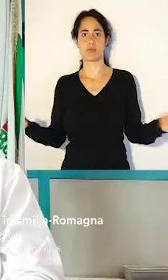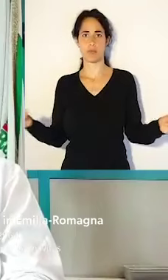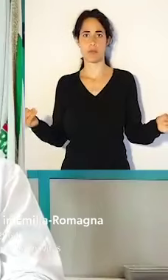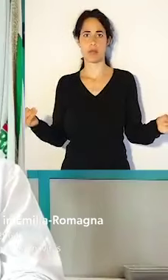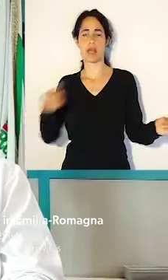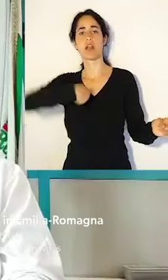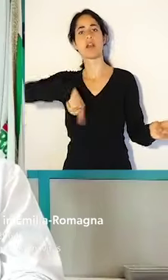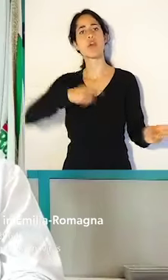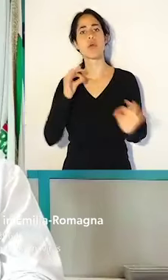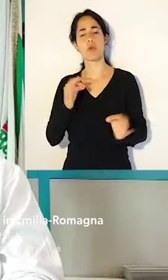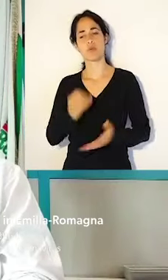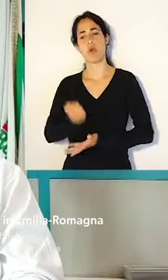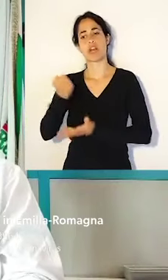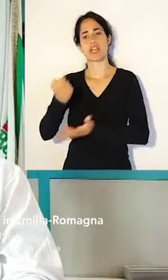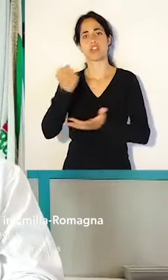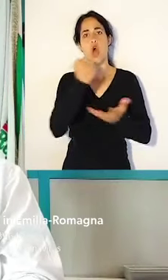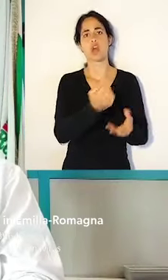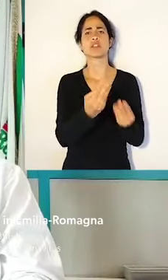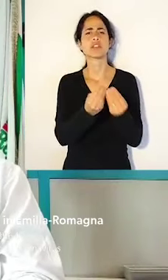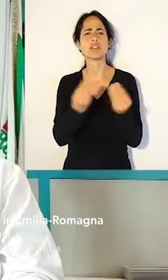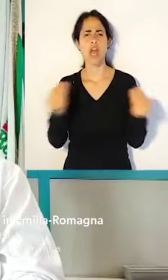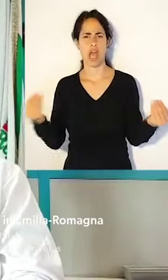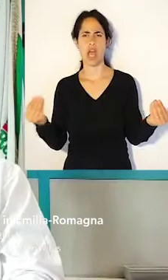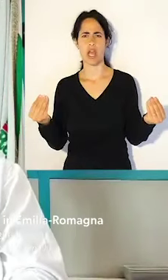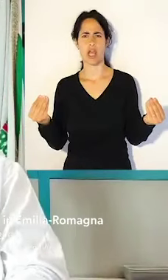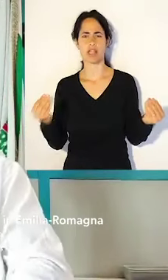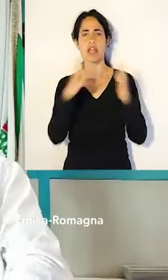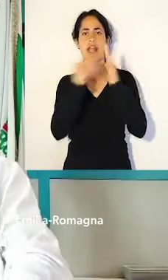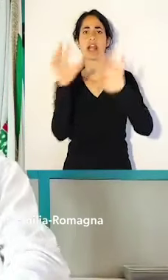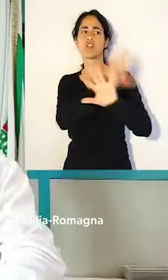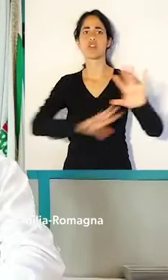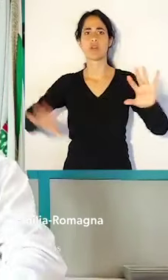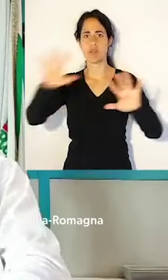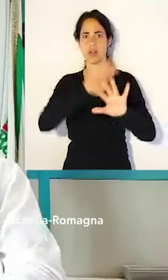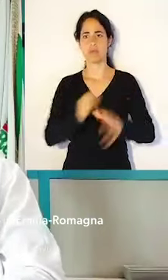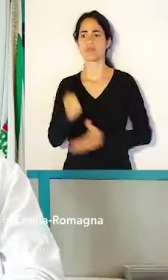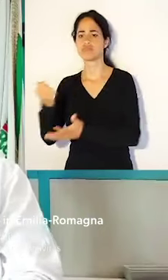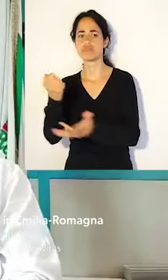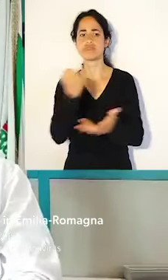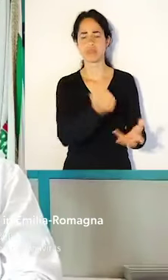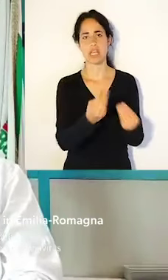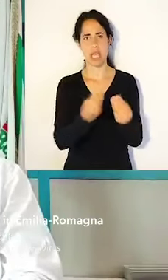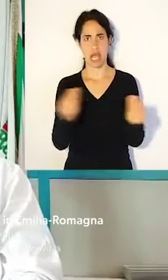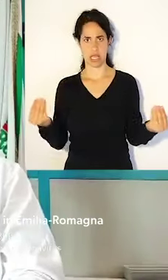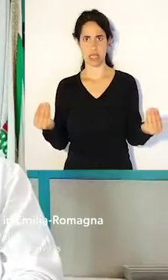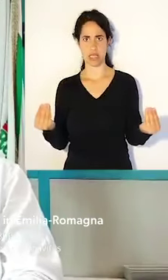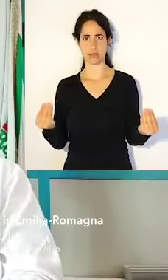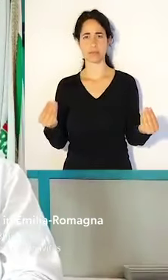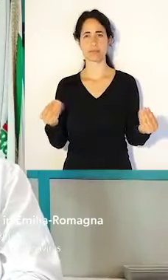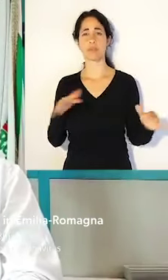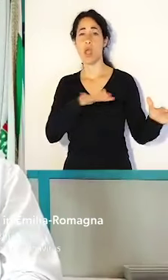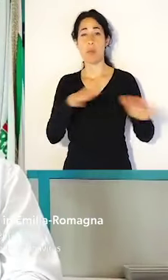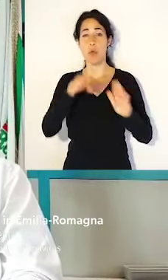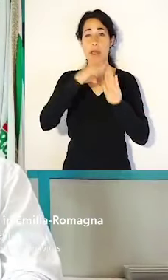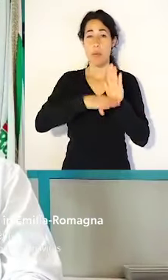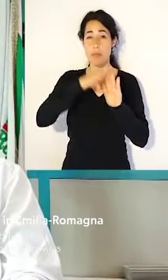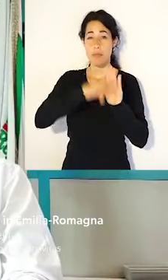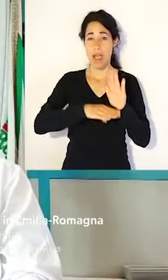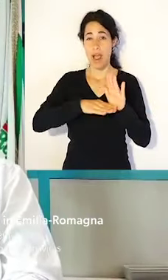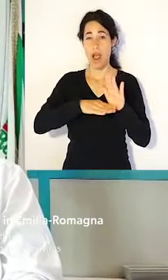tante risorse nel sistema sanitario della Regione Emilia-Romagna. Abbiamo presentato un piano degli investimenti di